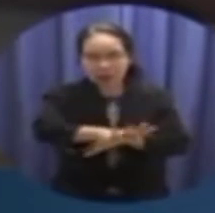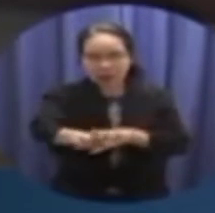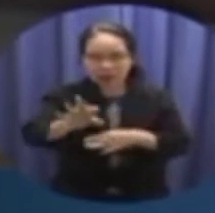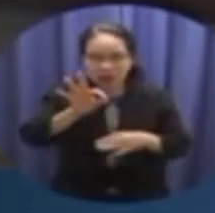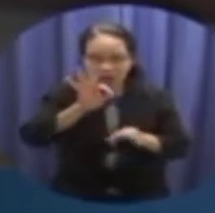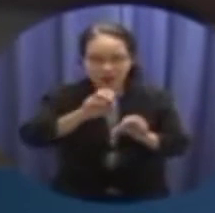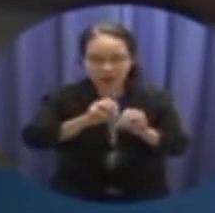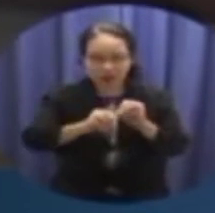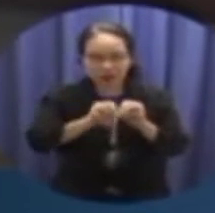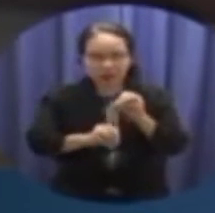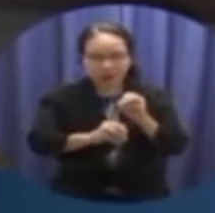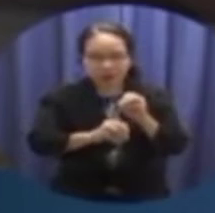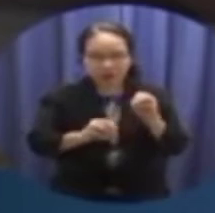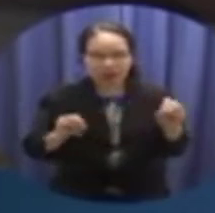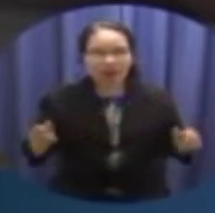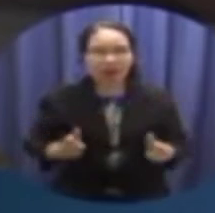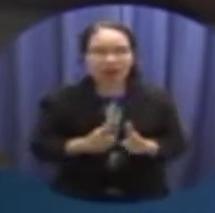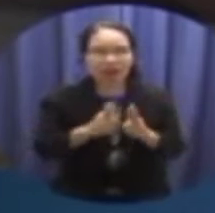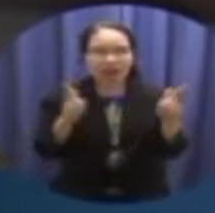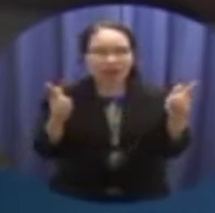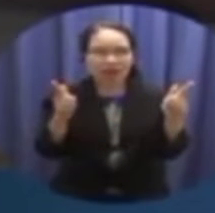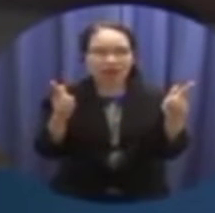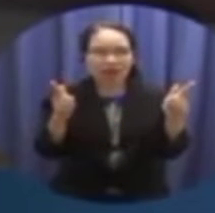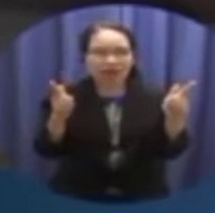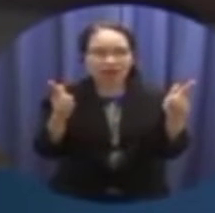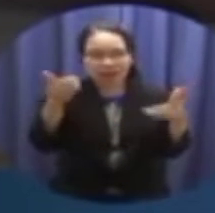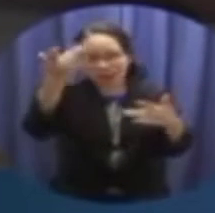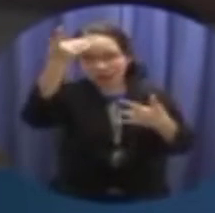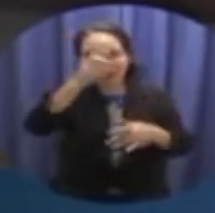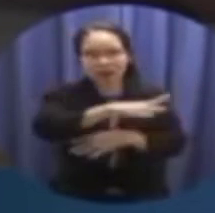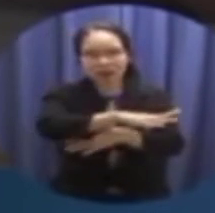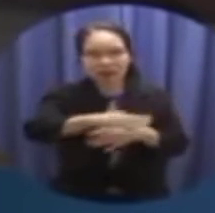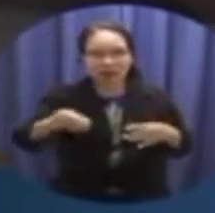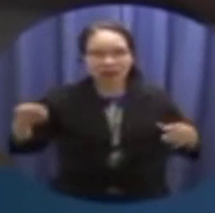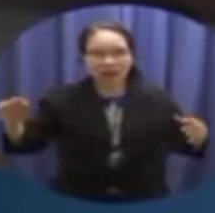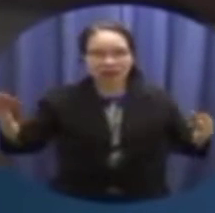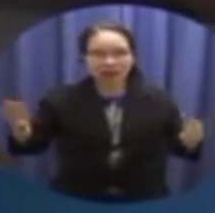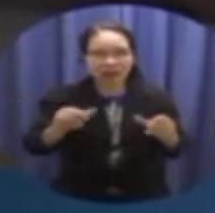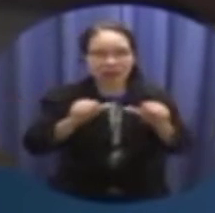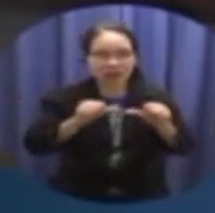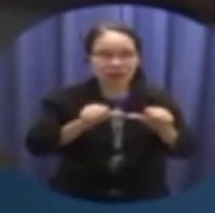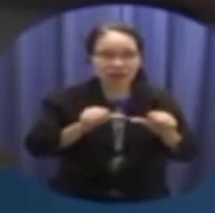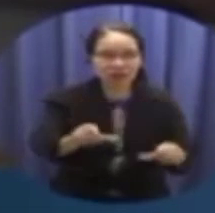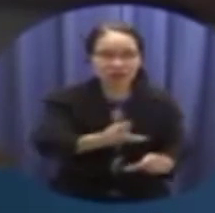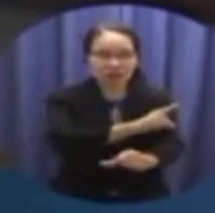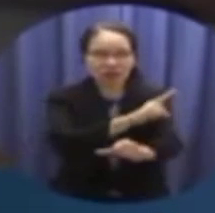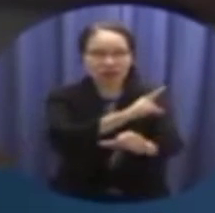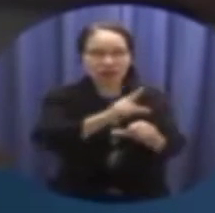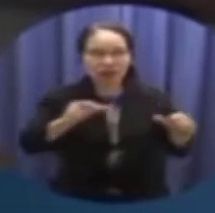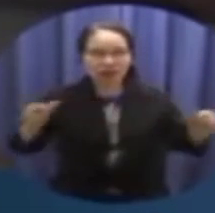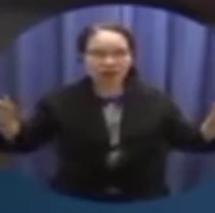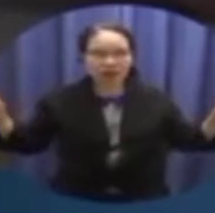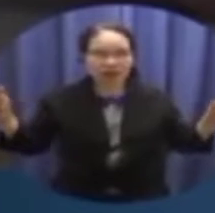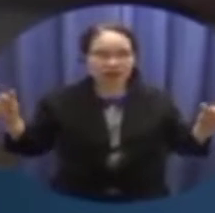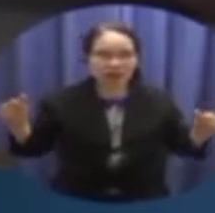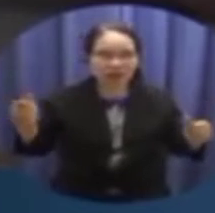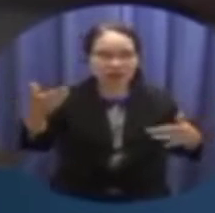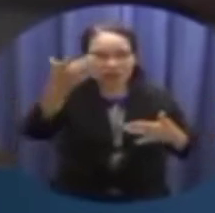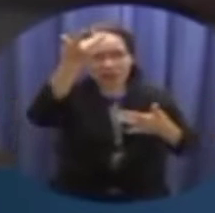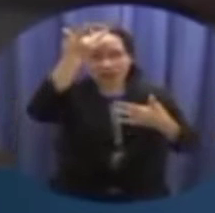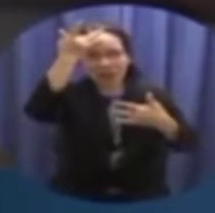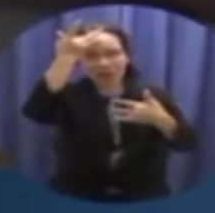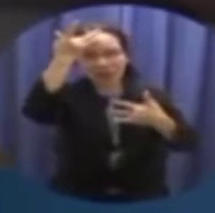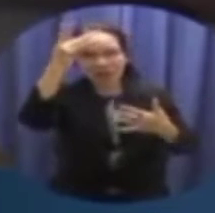iyong binhi, malaking salot, totoong malaon, kakilakilabot na sakit